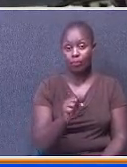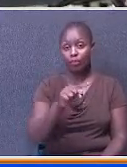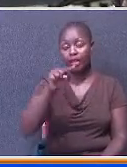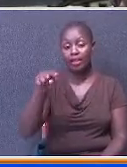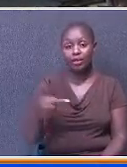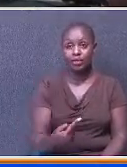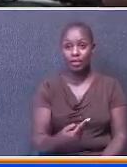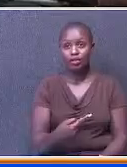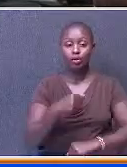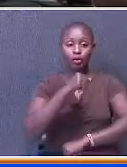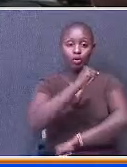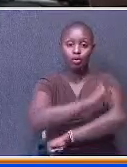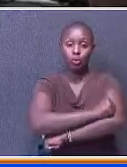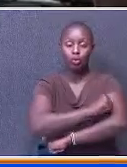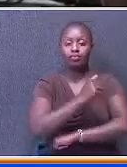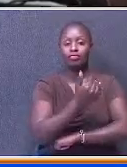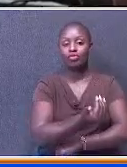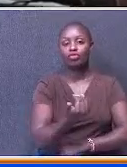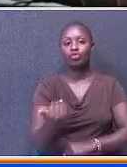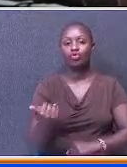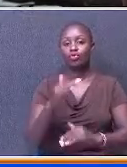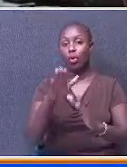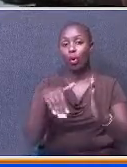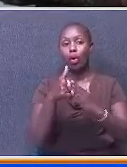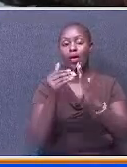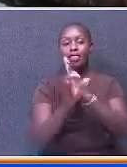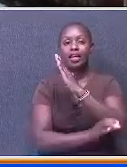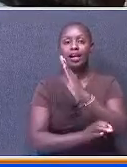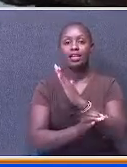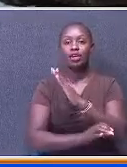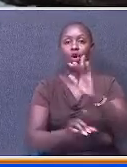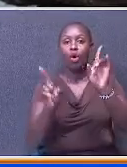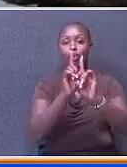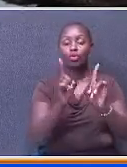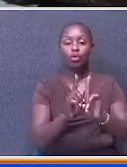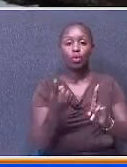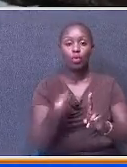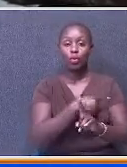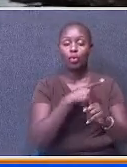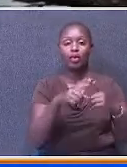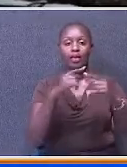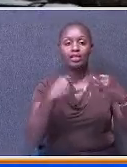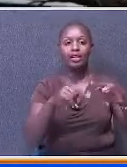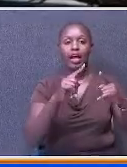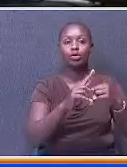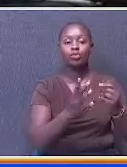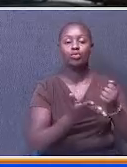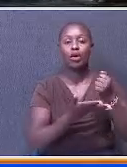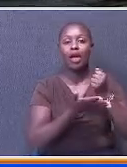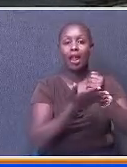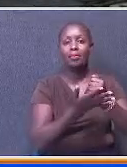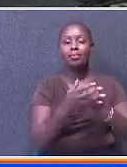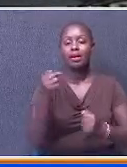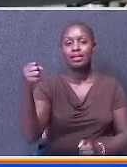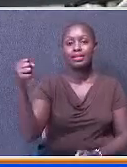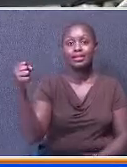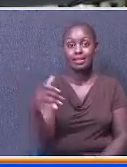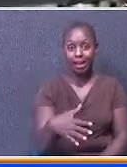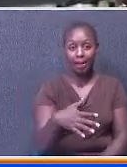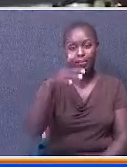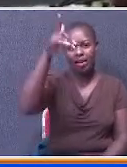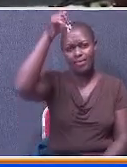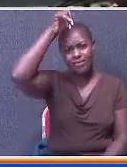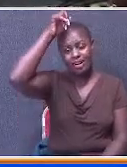2,500,000 school going children all over the country. We are also covering informal settlements and the slums apart from